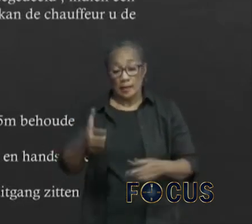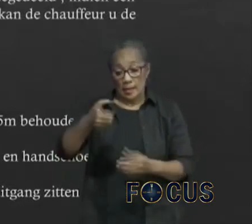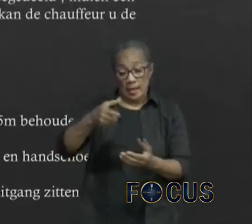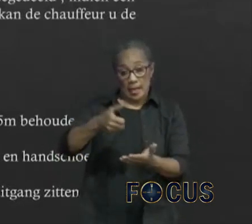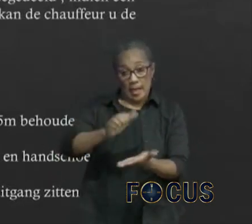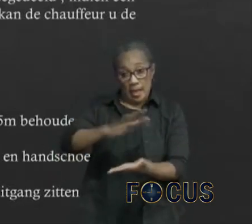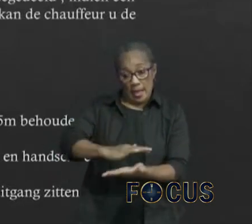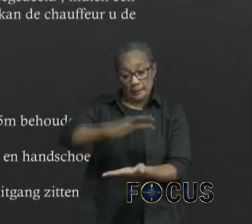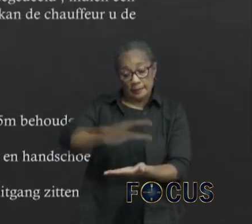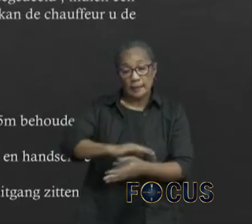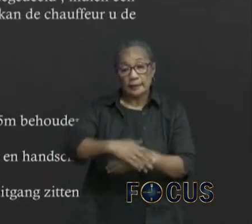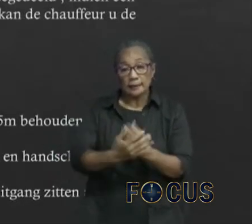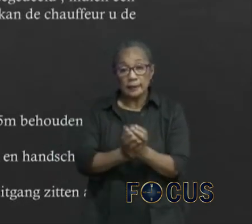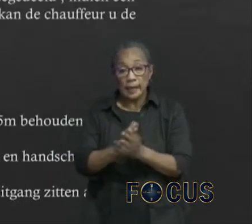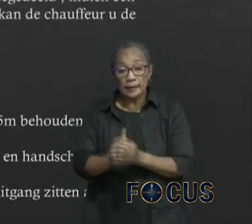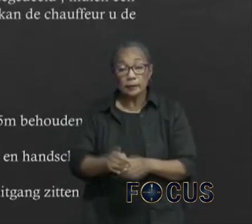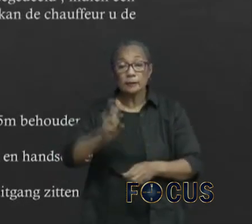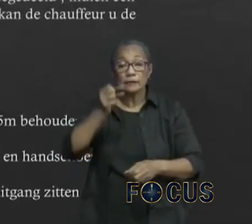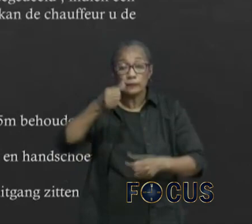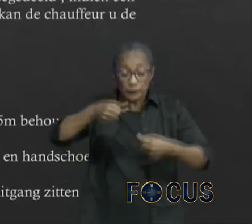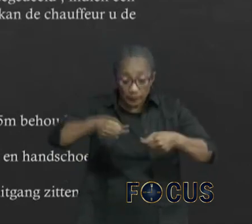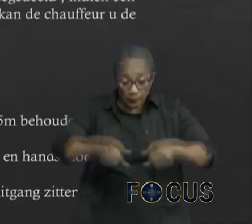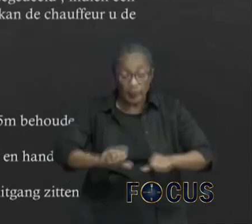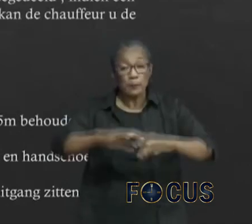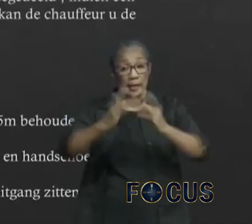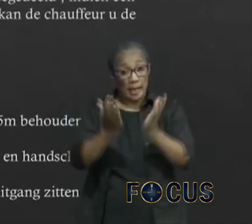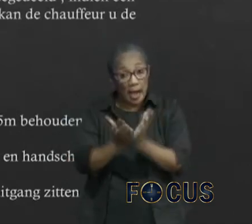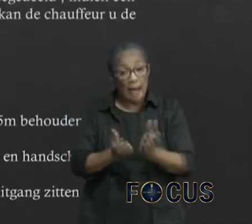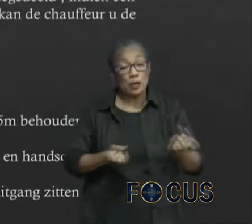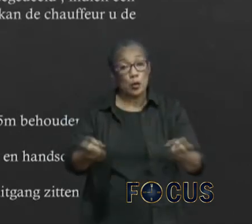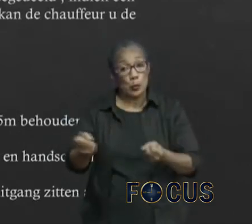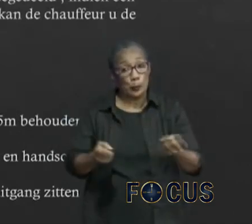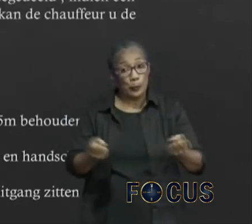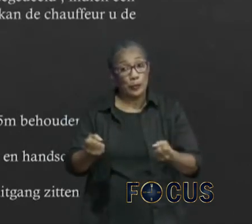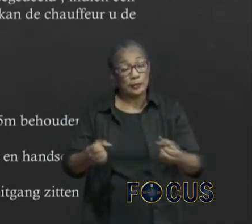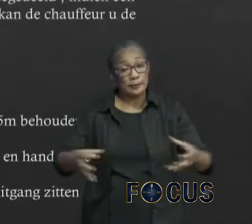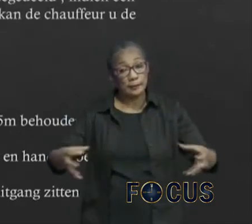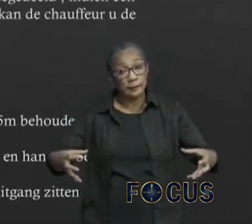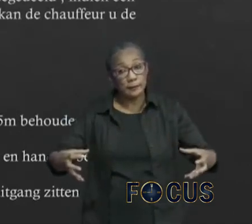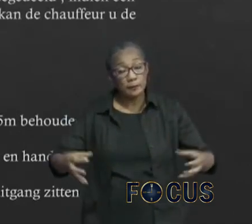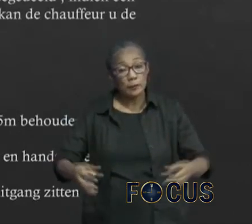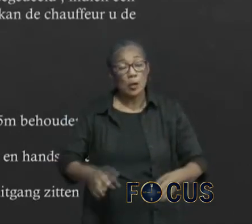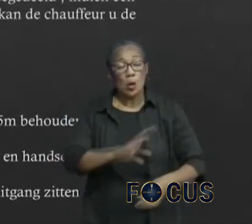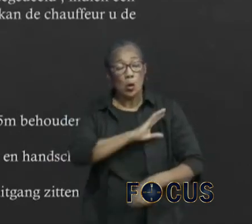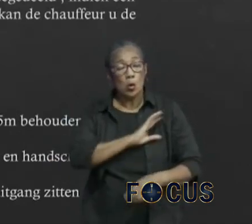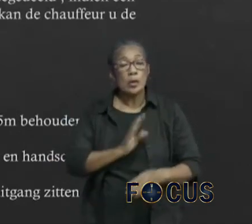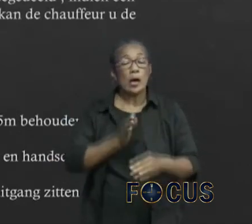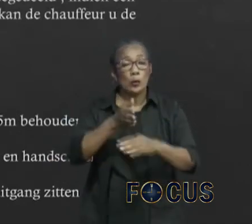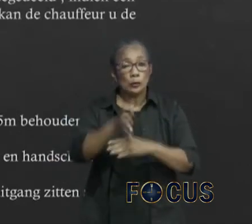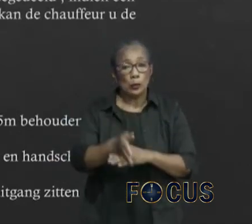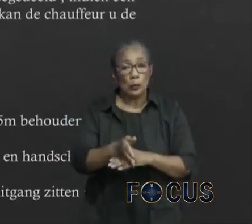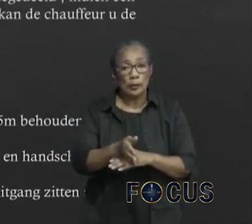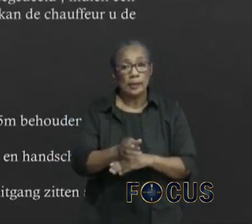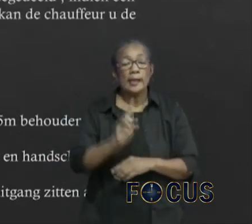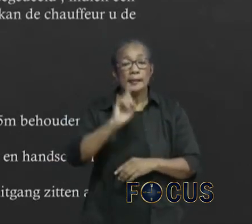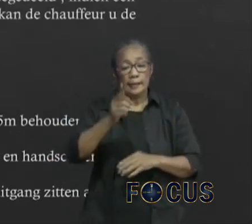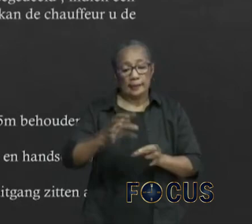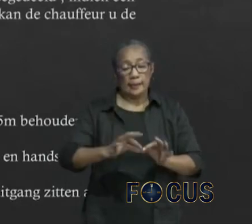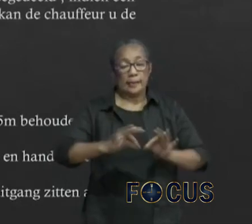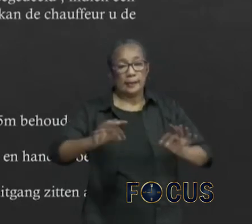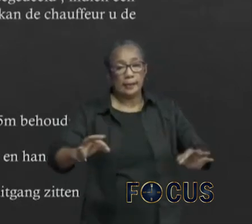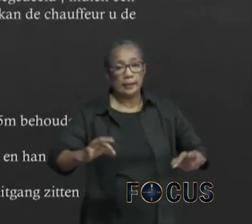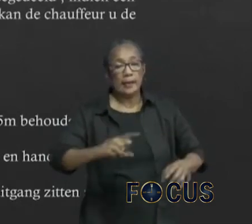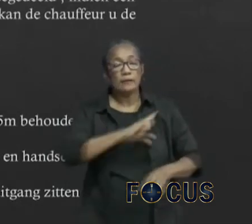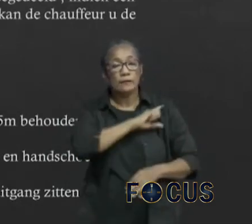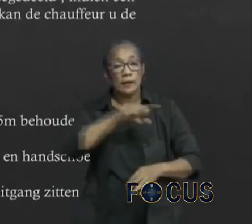Handsanitizers bij de ingang is vereist bij elke bussen. En we gaan vervolgens verder naar de richtlijnen naar